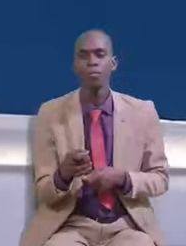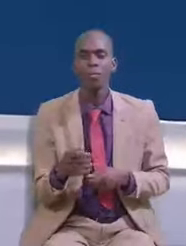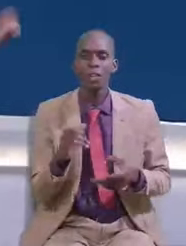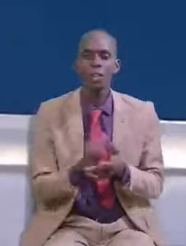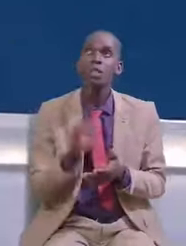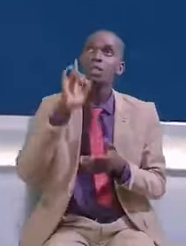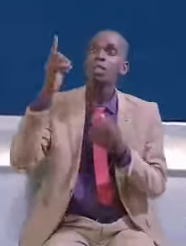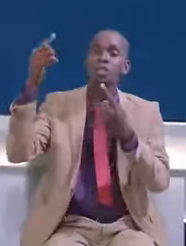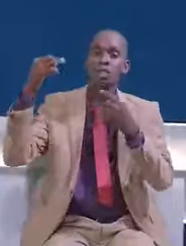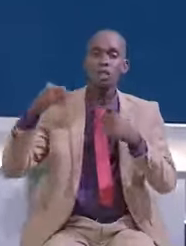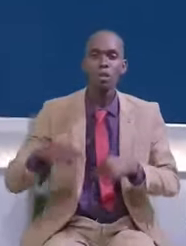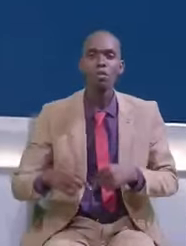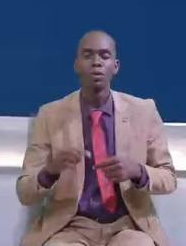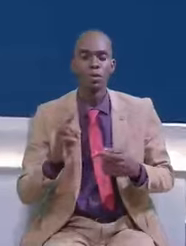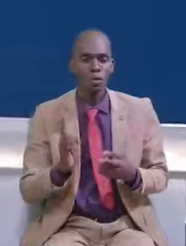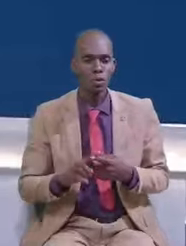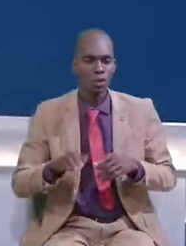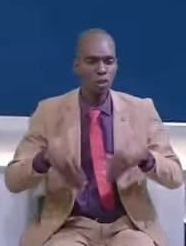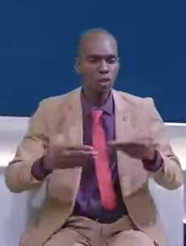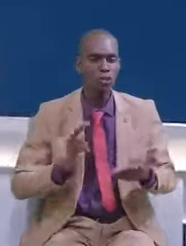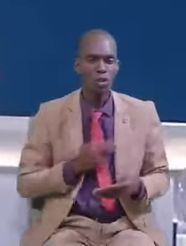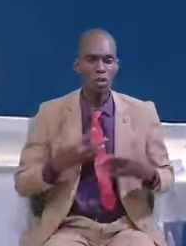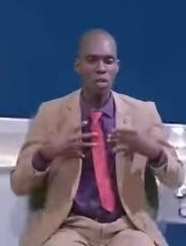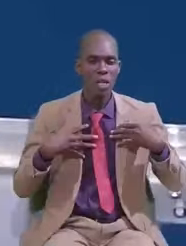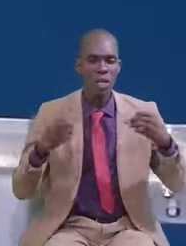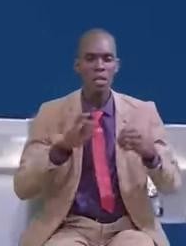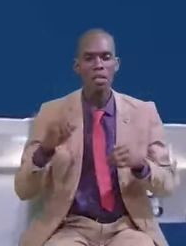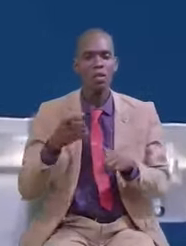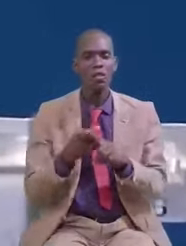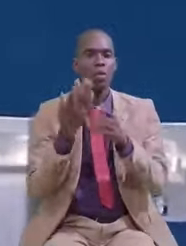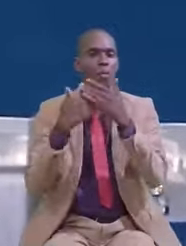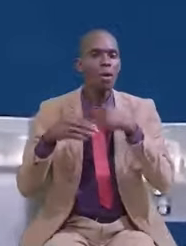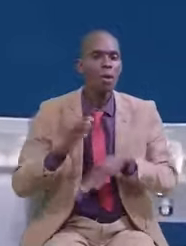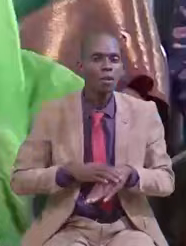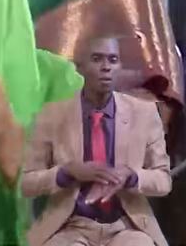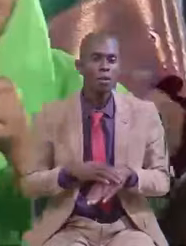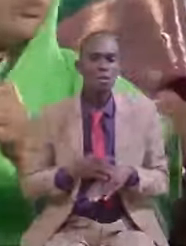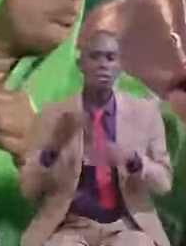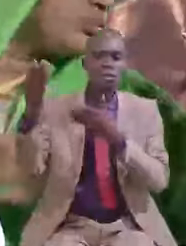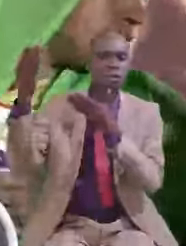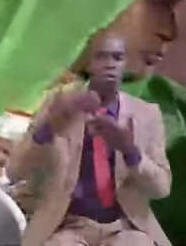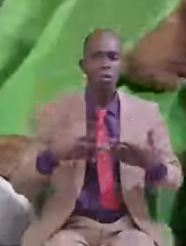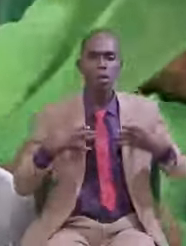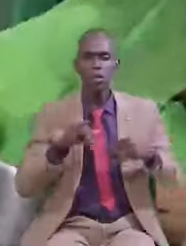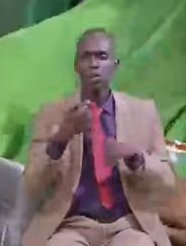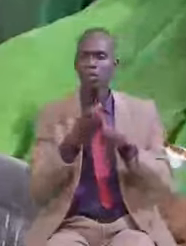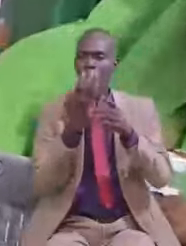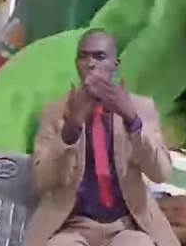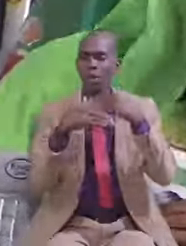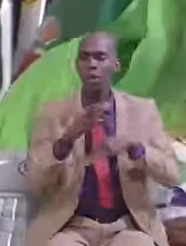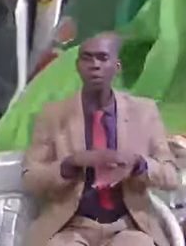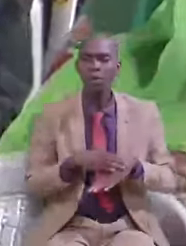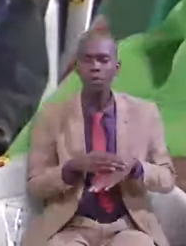Et il est venu apporter la guérison du ciel. Il est venu apporter la guérison du ciel.